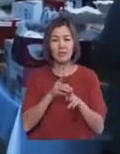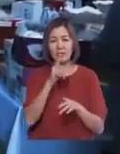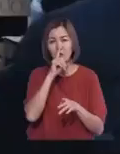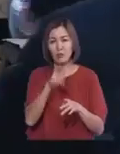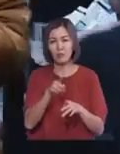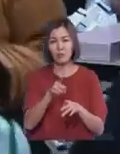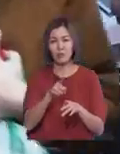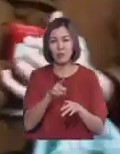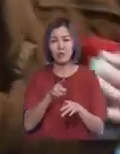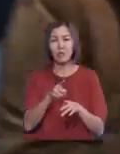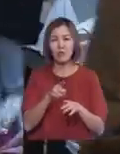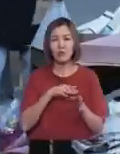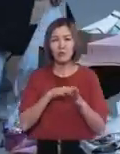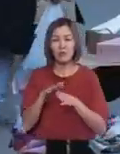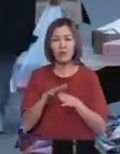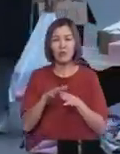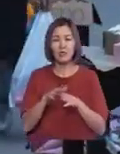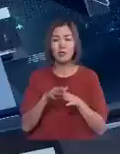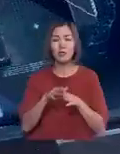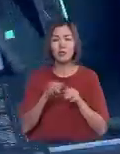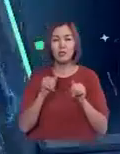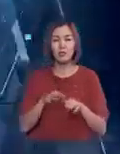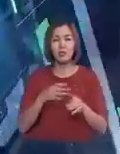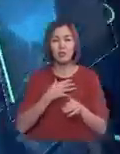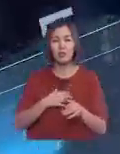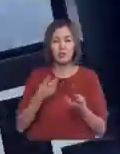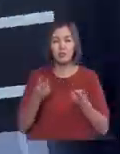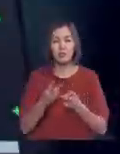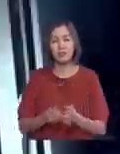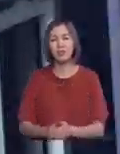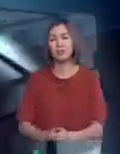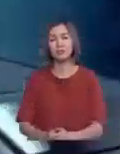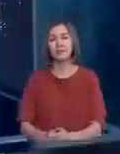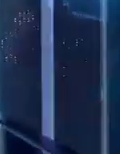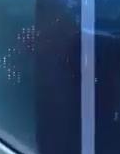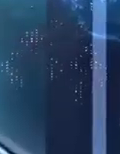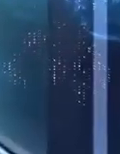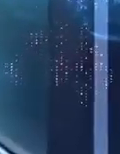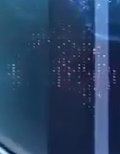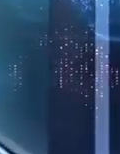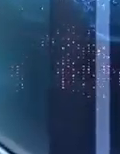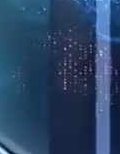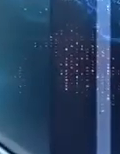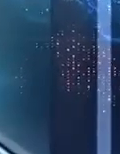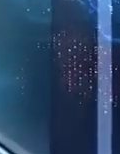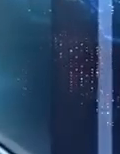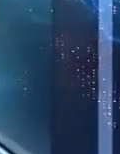күттірмейтін мәселе екенін көрсетеді. Түбегейлі шешу маңызды. Камила Тыныштай, Жайдарбек Нұрбек, жетсу телеарнасы, Қонаев.